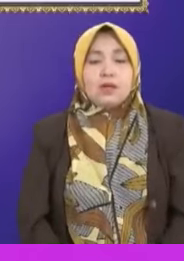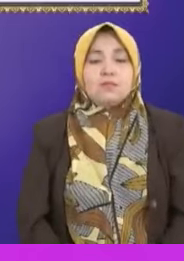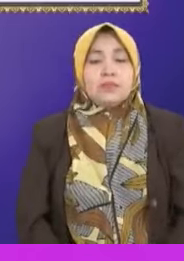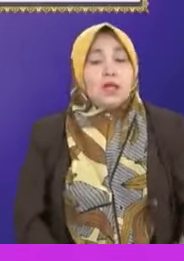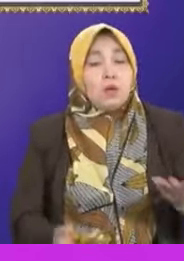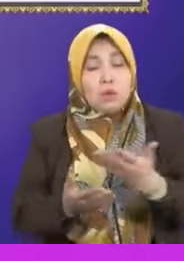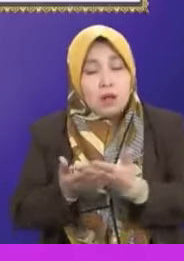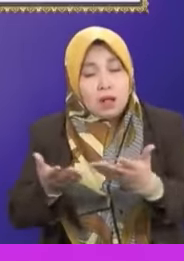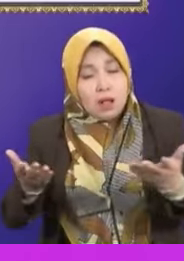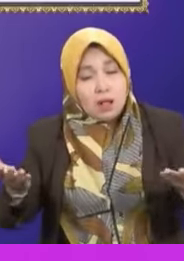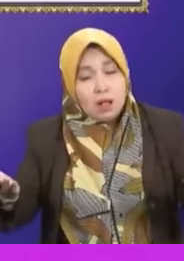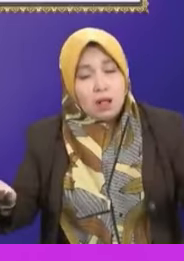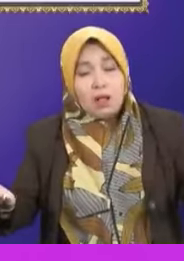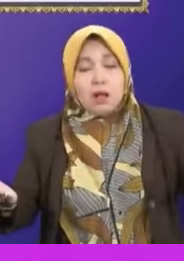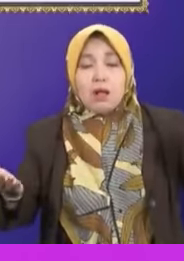يا